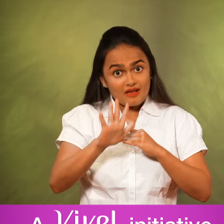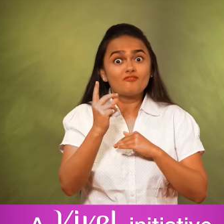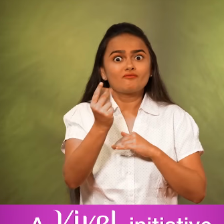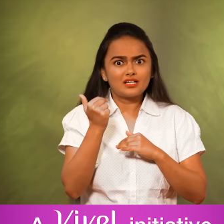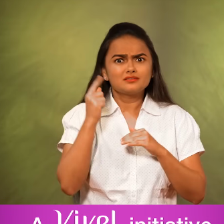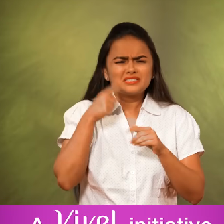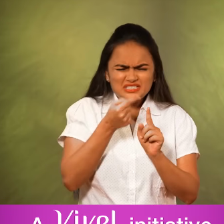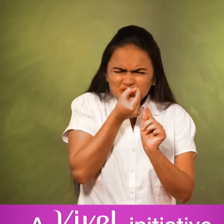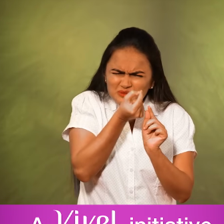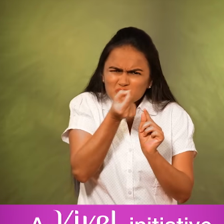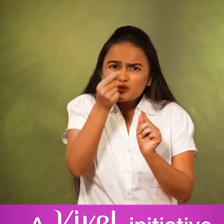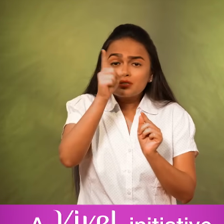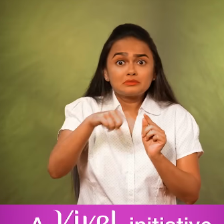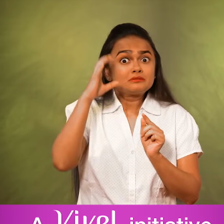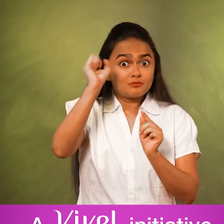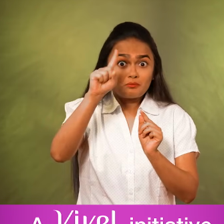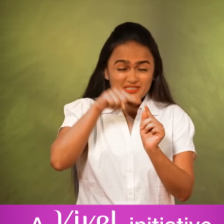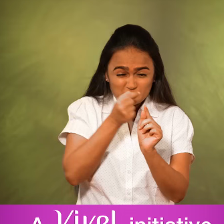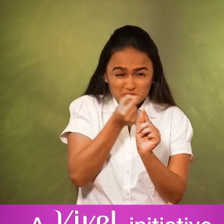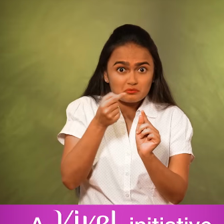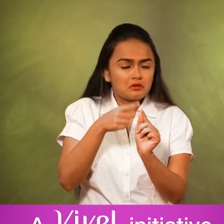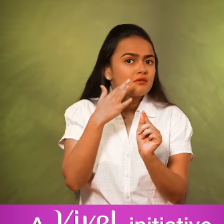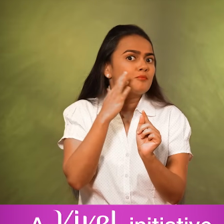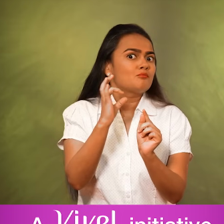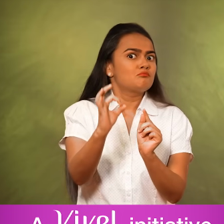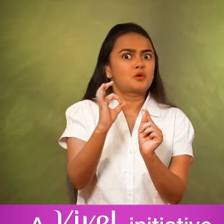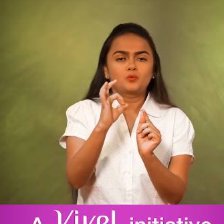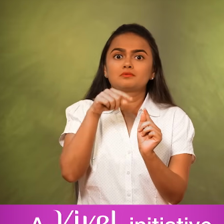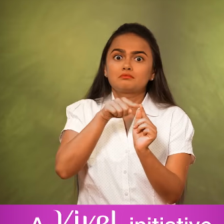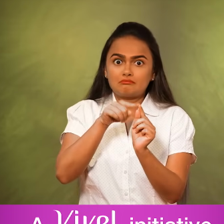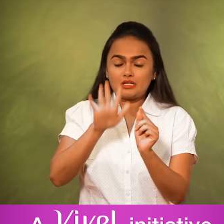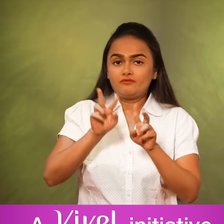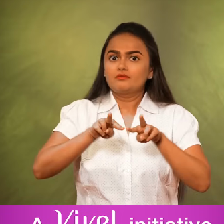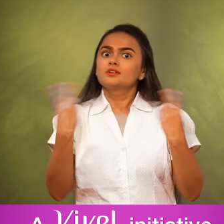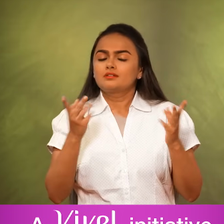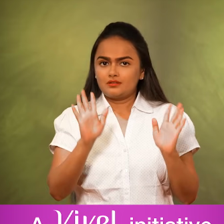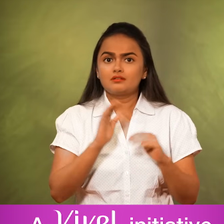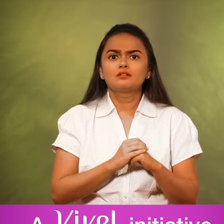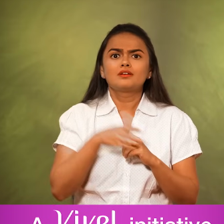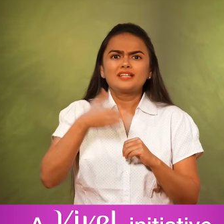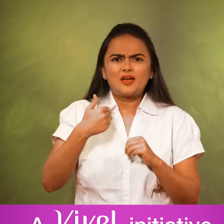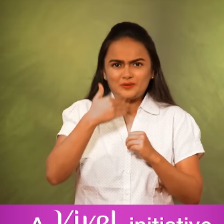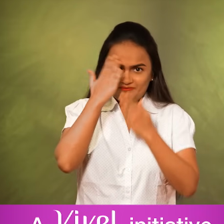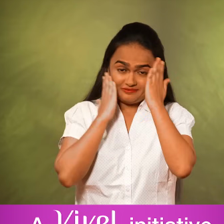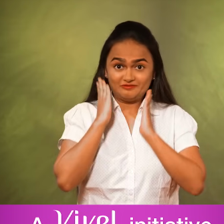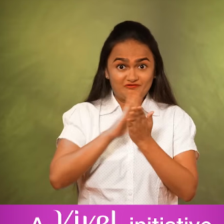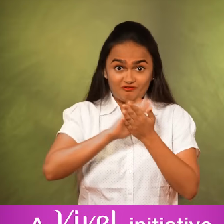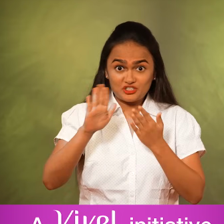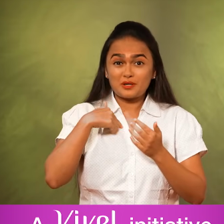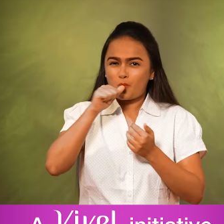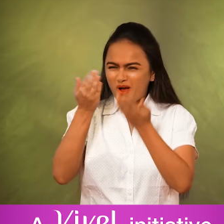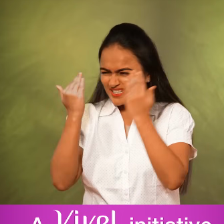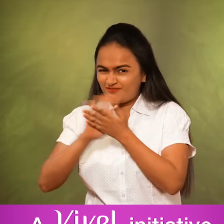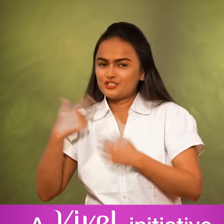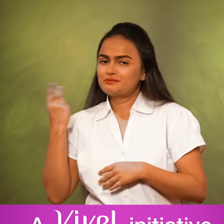aging process है ना वो भी काफी fast हो जाता है. These are very tiny things that you have to keep in mind, but they really make a big effect. I'm gonna